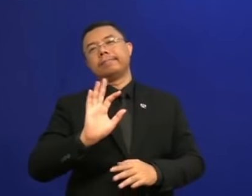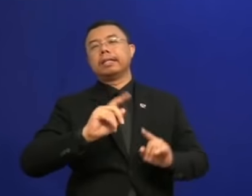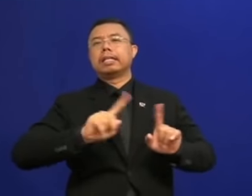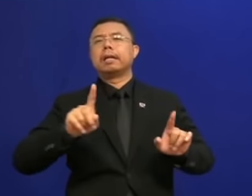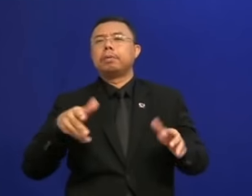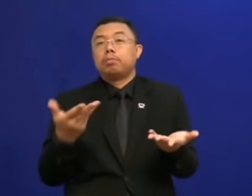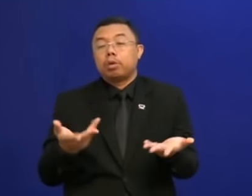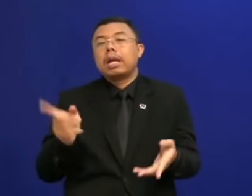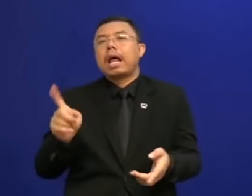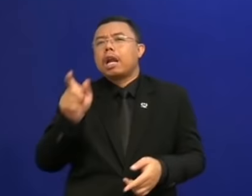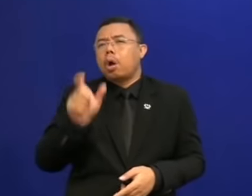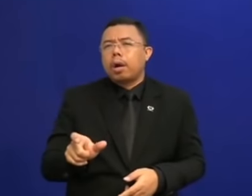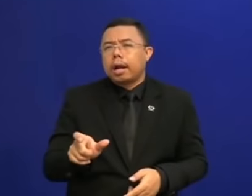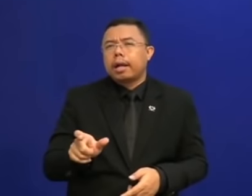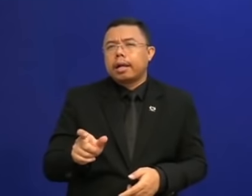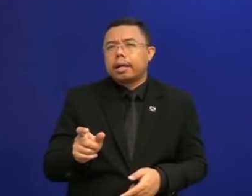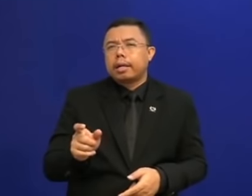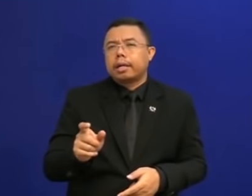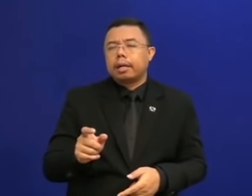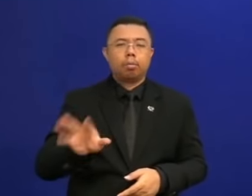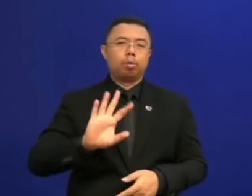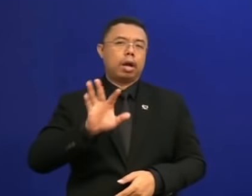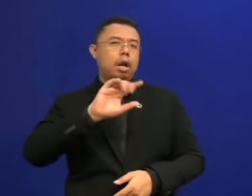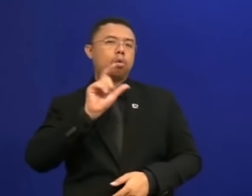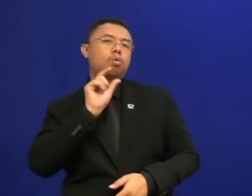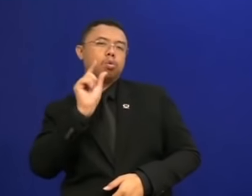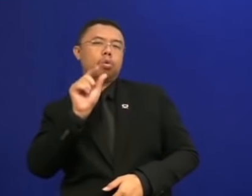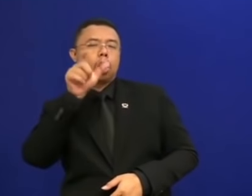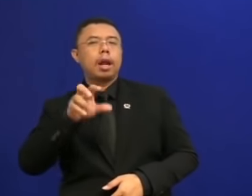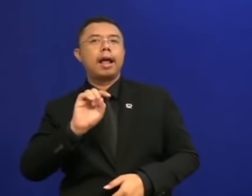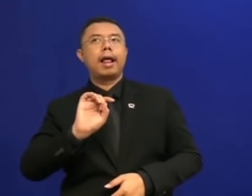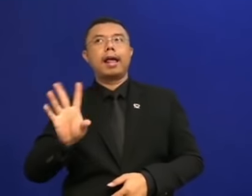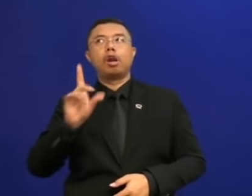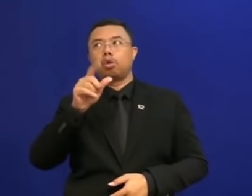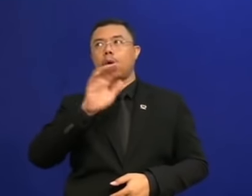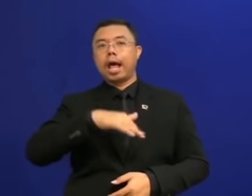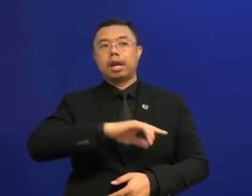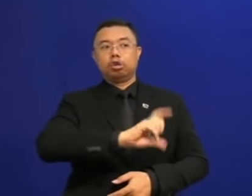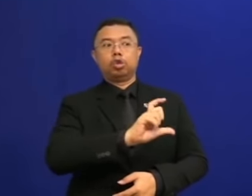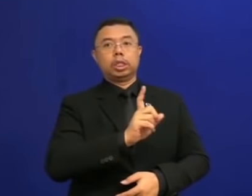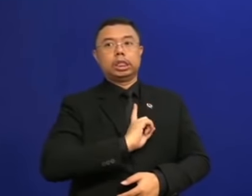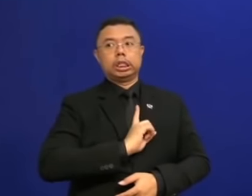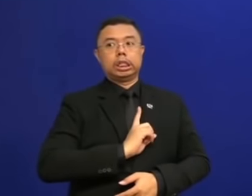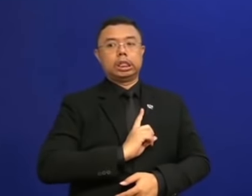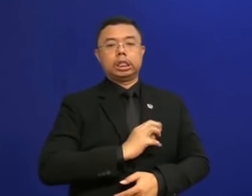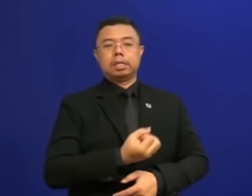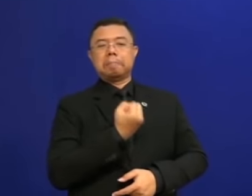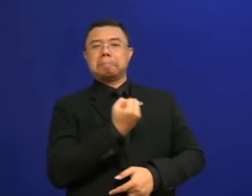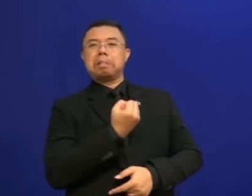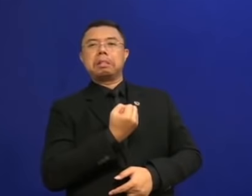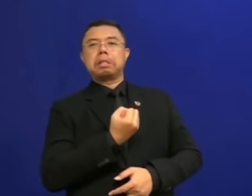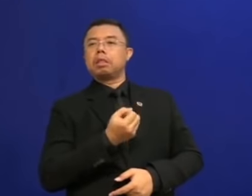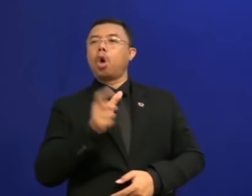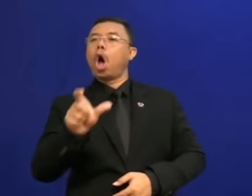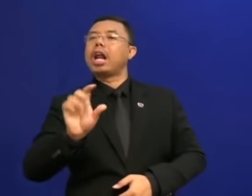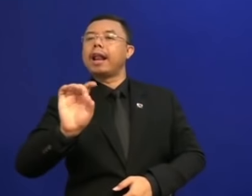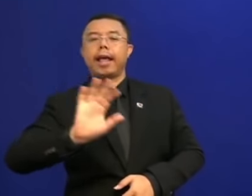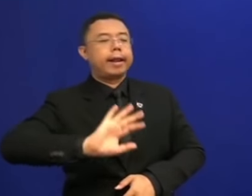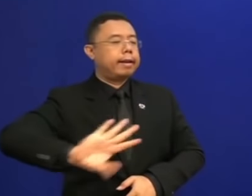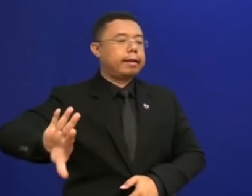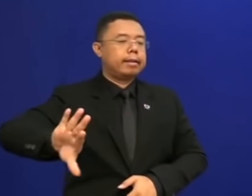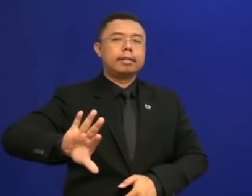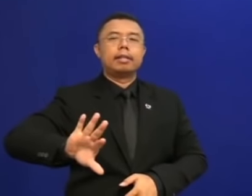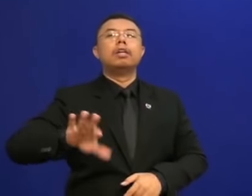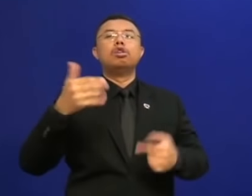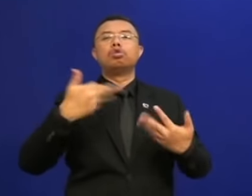juga memang ada orang yang jangankan kepada orang lain, kepada anak cucunya saja pelit. Nah yang begini